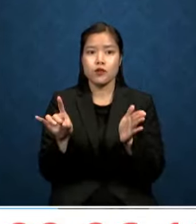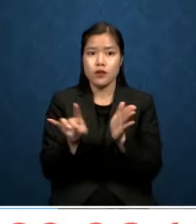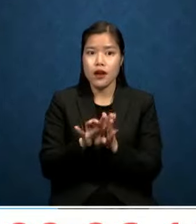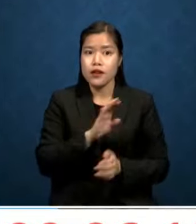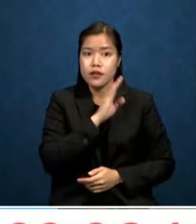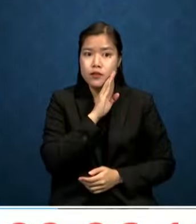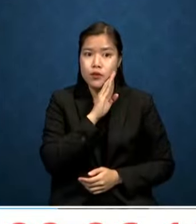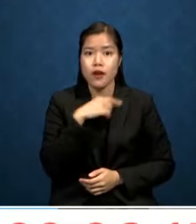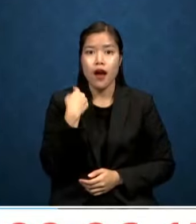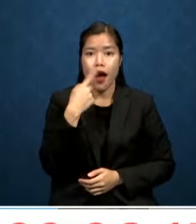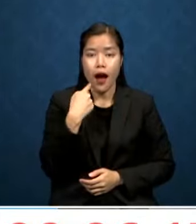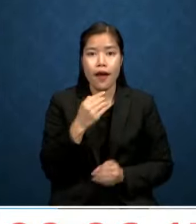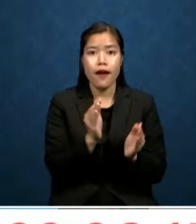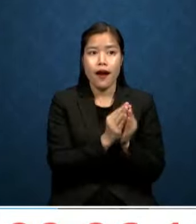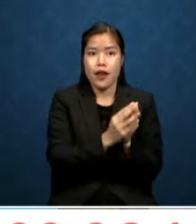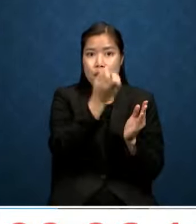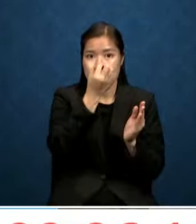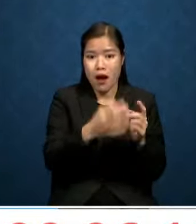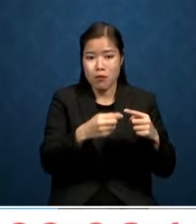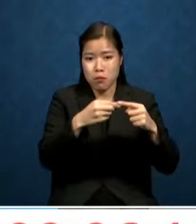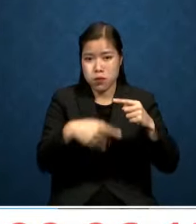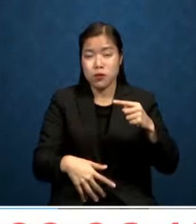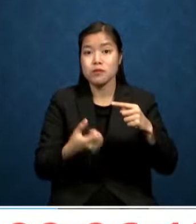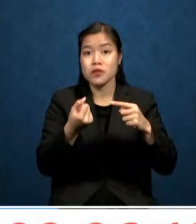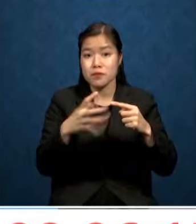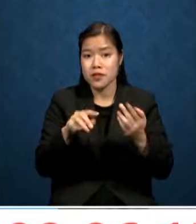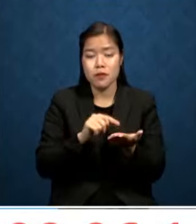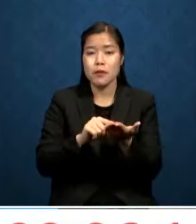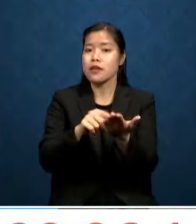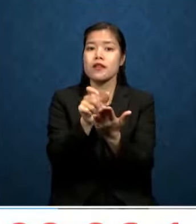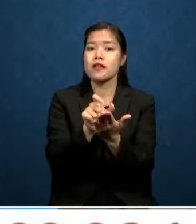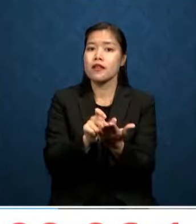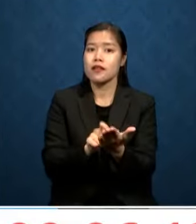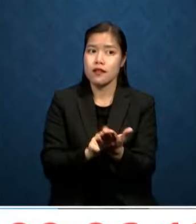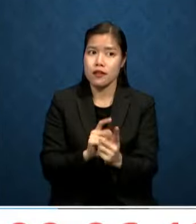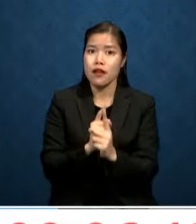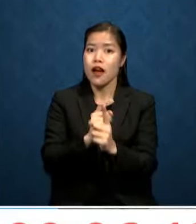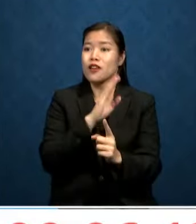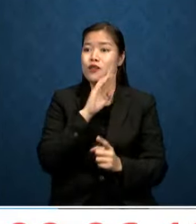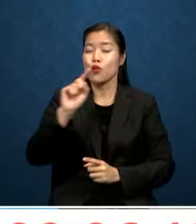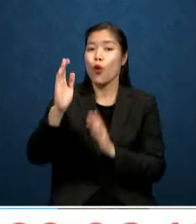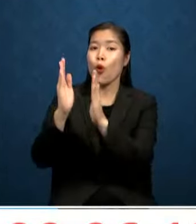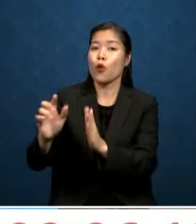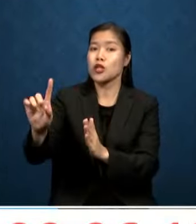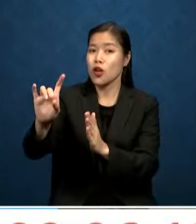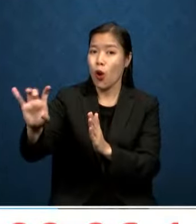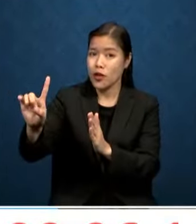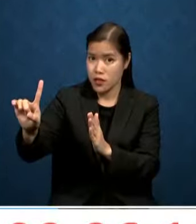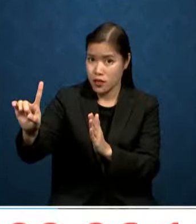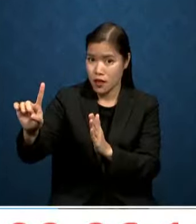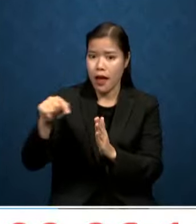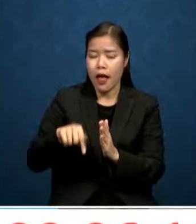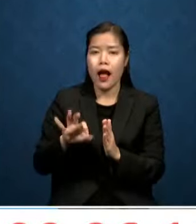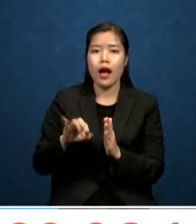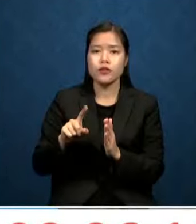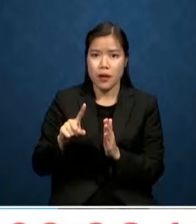องเสียงข้างมากไปเนี่ยฮะ14คนถ้าเสียงไม่แตกยังไงเขาก็ได้นะครับต่อให้เขามี101คนกับอีกคนหนึ่งมีอีกกลุ่มหนึ่งมี